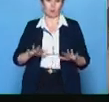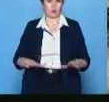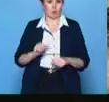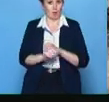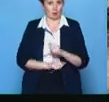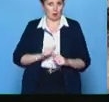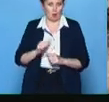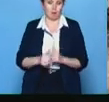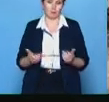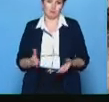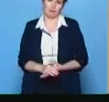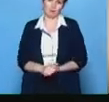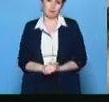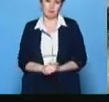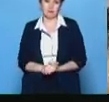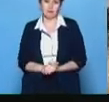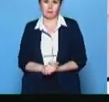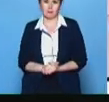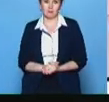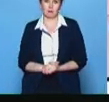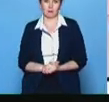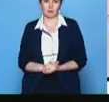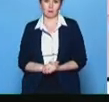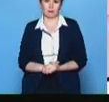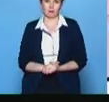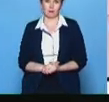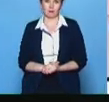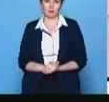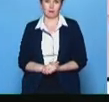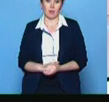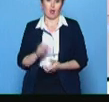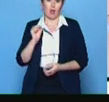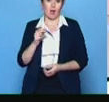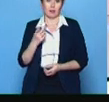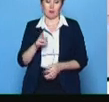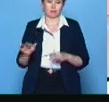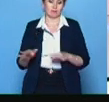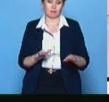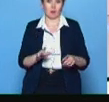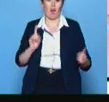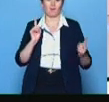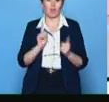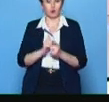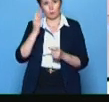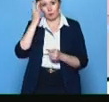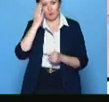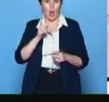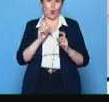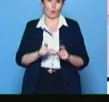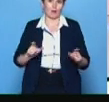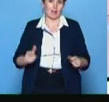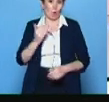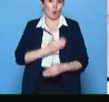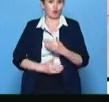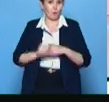Марина Баль, Юрий Зелененький, телеканал «Моя Удмуртия». Акция «Навстречу мечте» для людей с ограниченными возможностями прошла